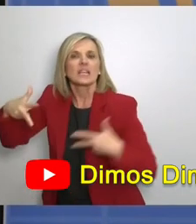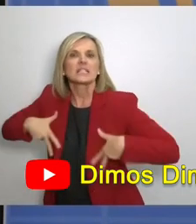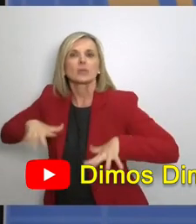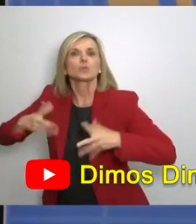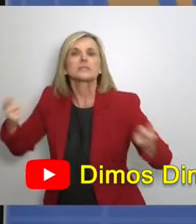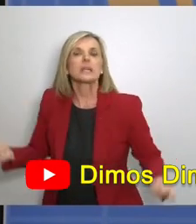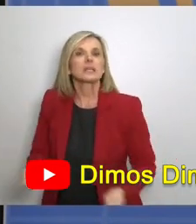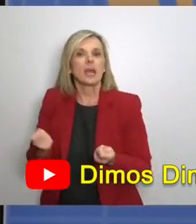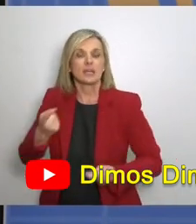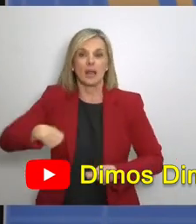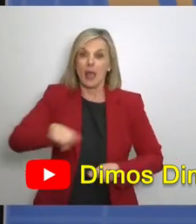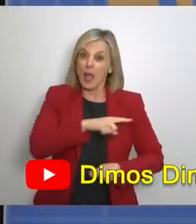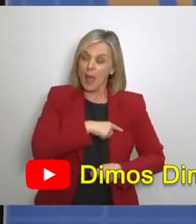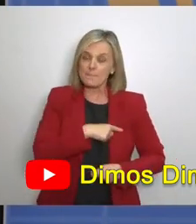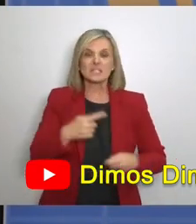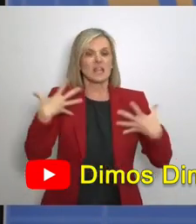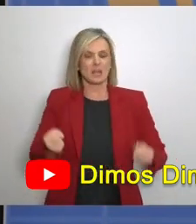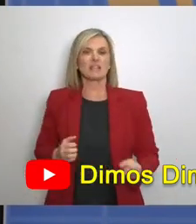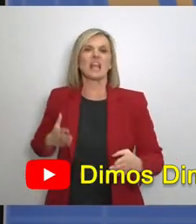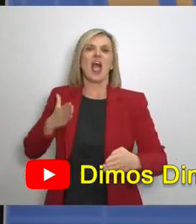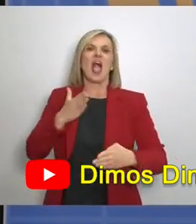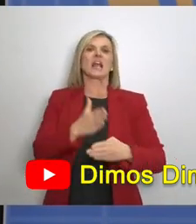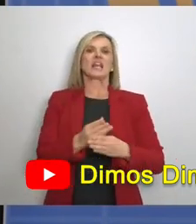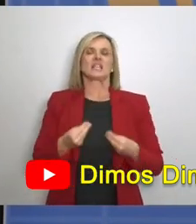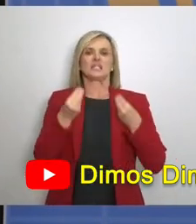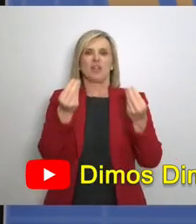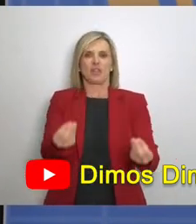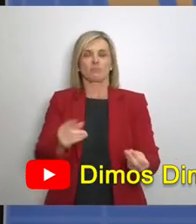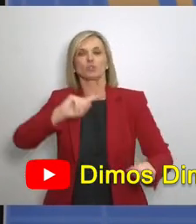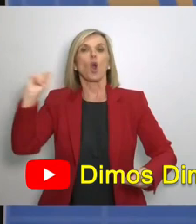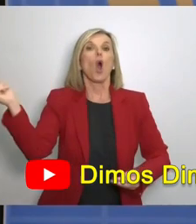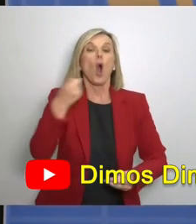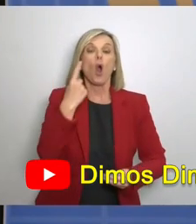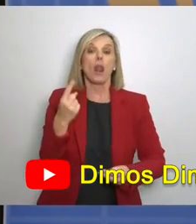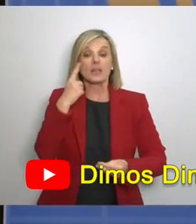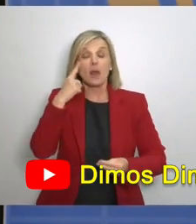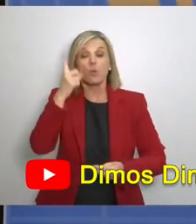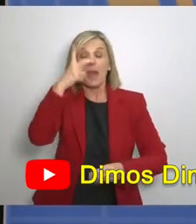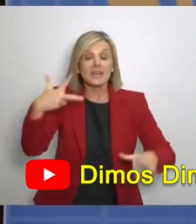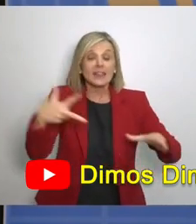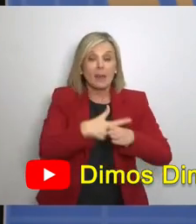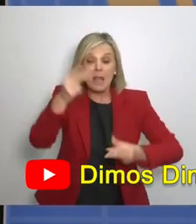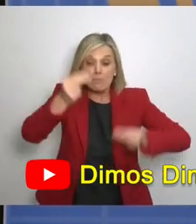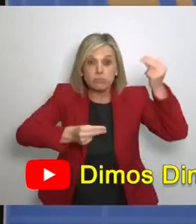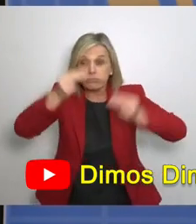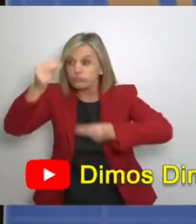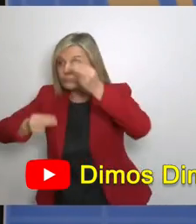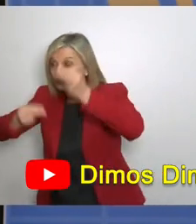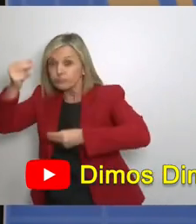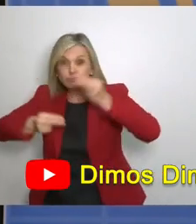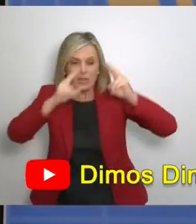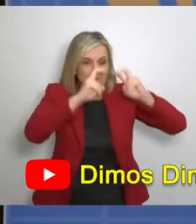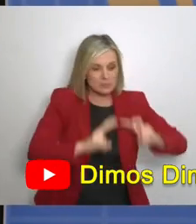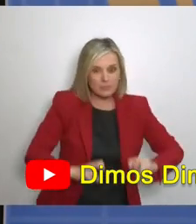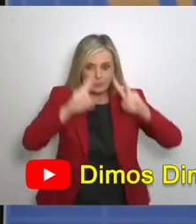τις οφειλές που υπάρχουνε προς την ανεξάρτητη αρχή δημοσίων εσόδων γιατί θα πρέπει να γίνει ένα ταμείο με αυτόν τον οργανισμό όπου δεν